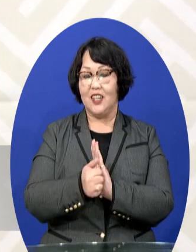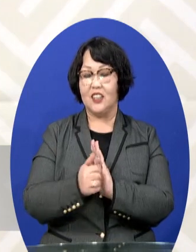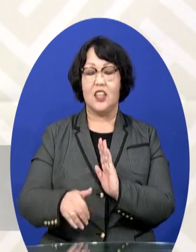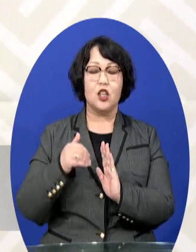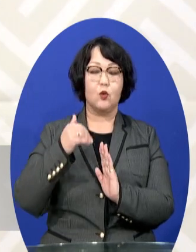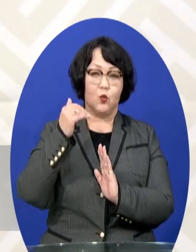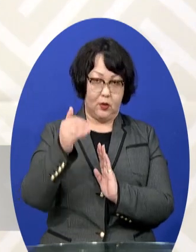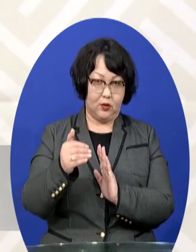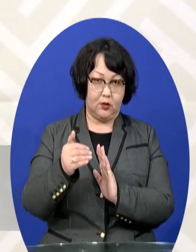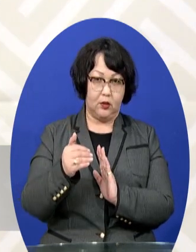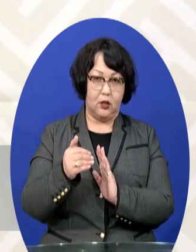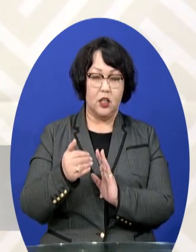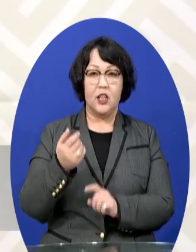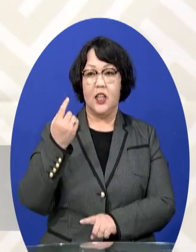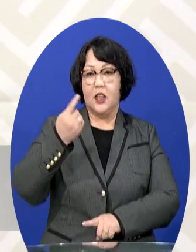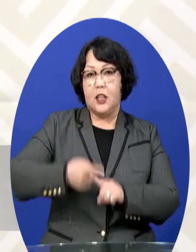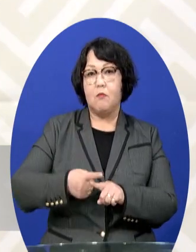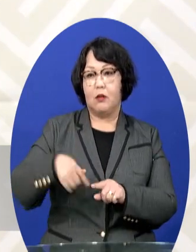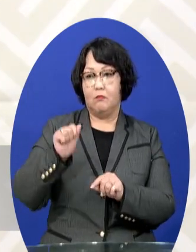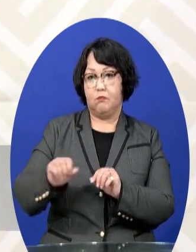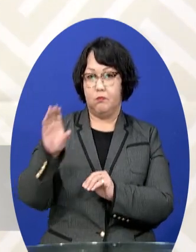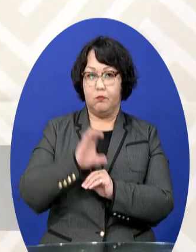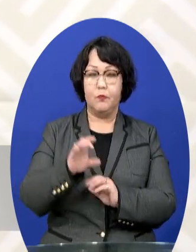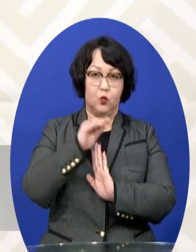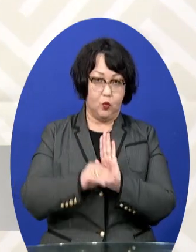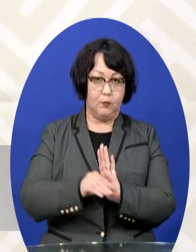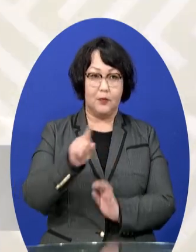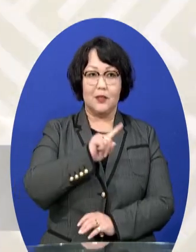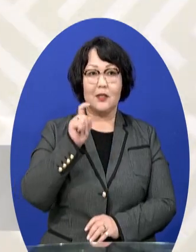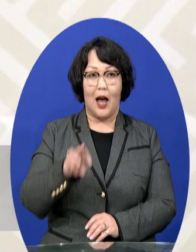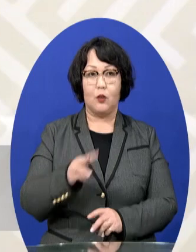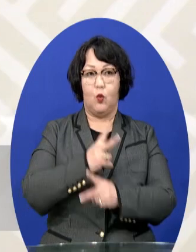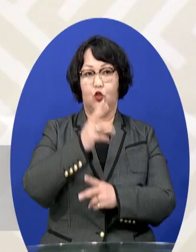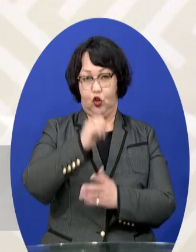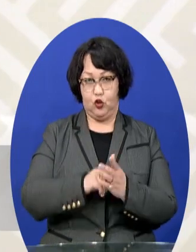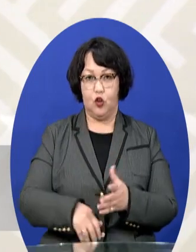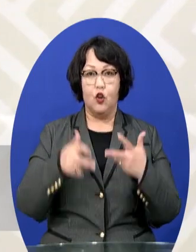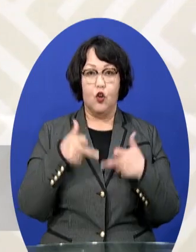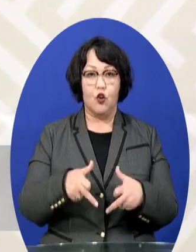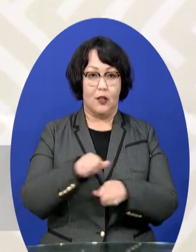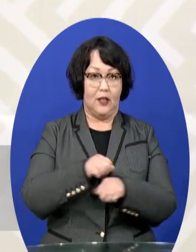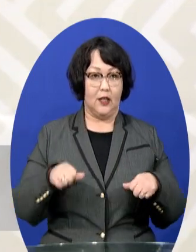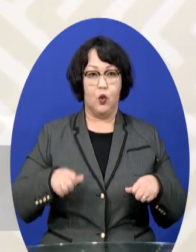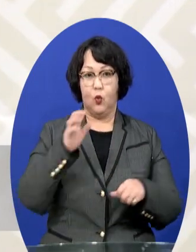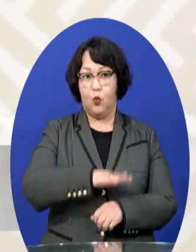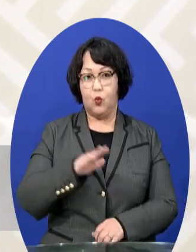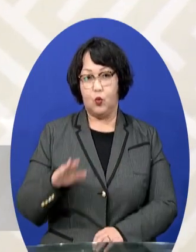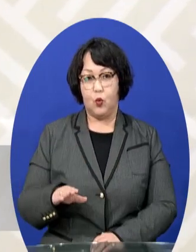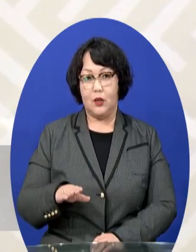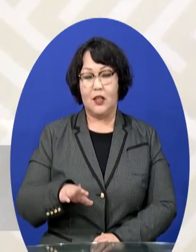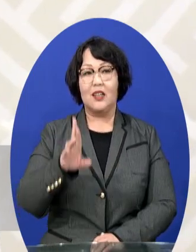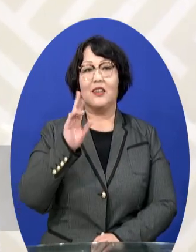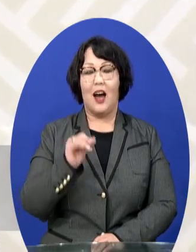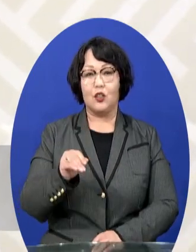дээрээ тулгуурсан одоо нэмэгдэл олгох журам заалтууд бол энэ дээр орлоо. Хөшлийн бэрхшээлтэй иргэд болон хүүхдүүдэд хэрхэн